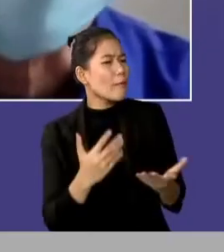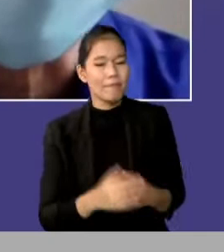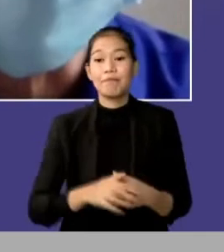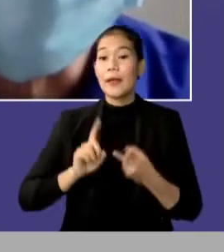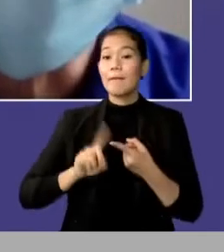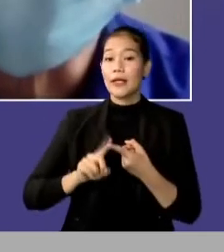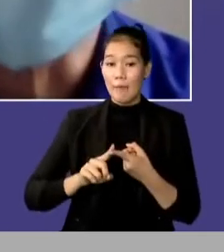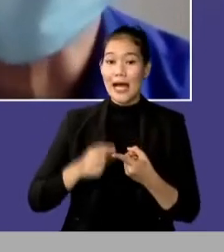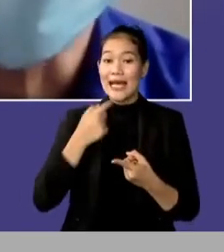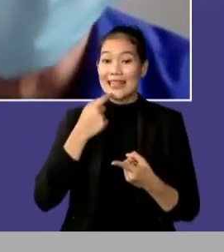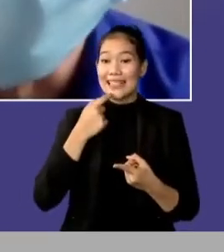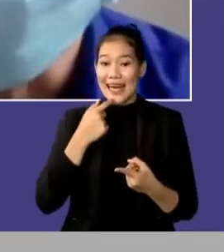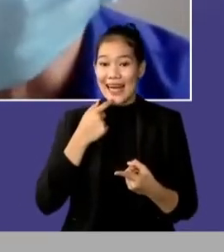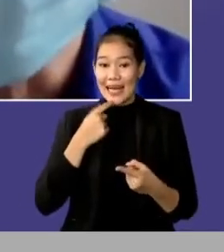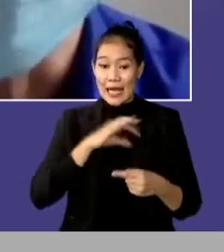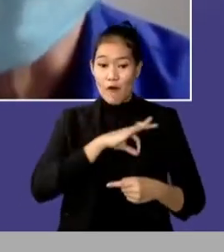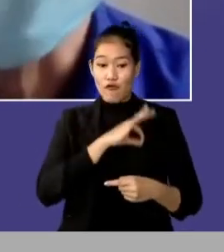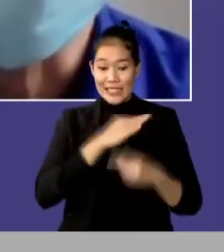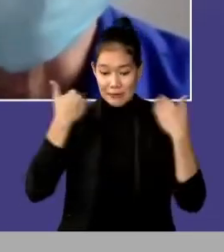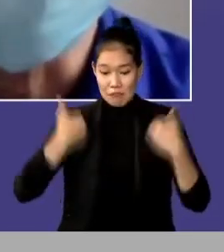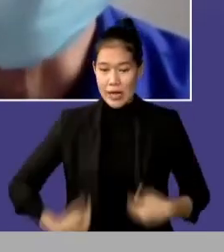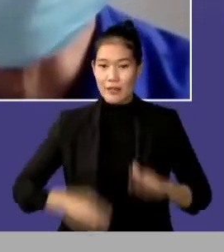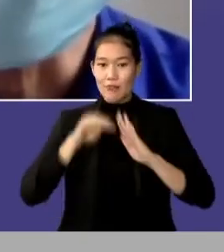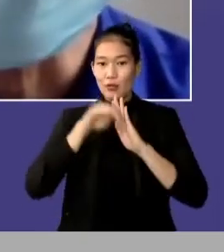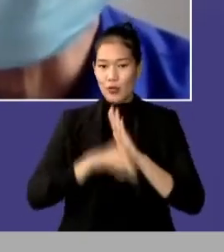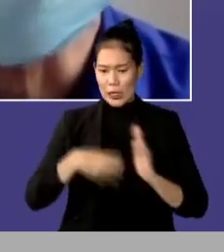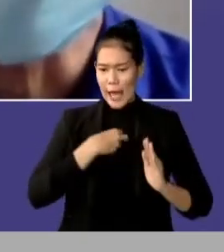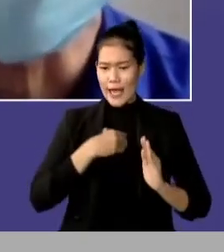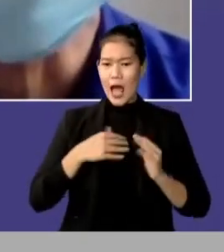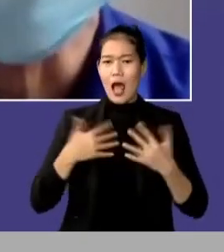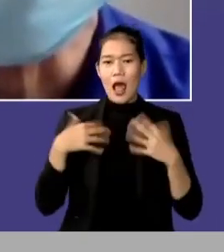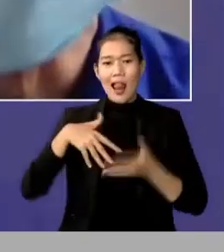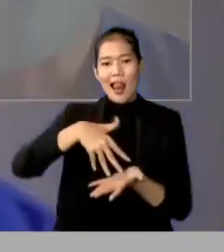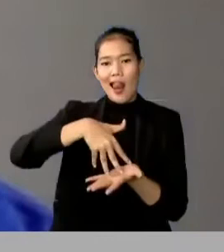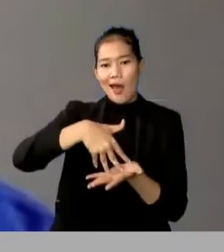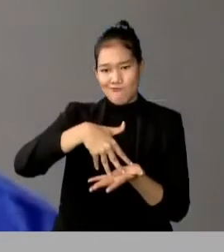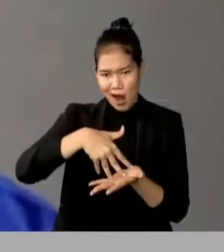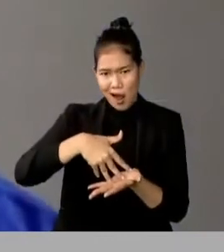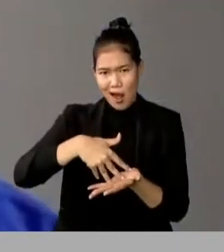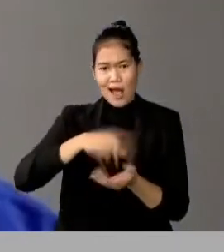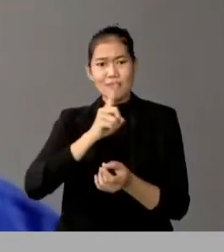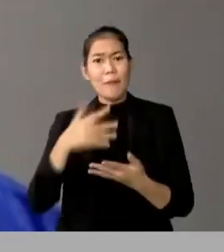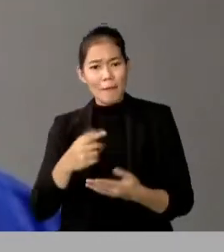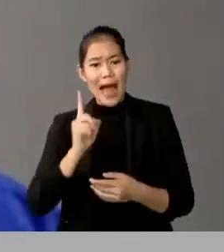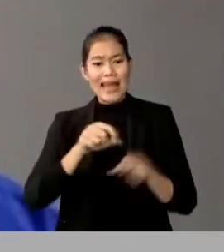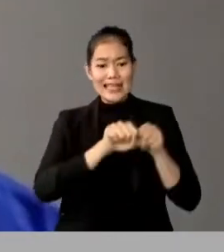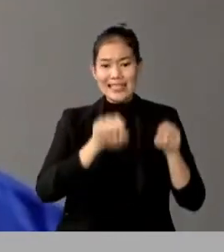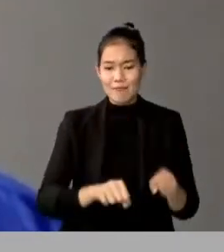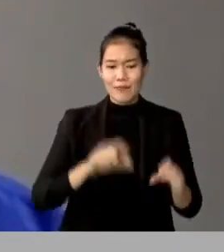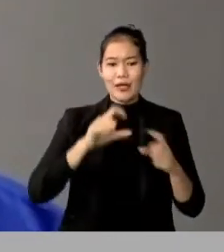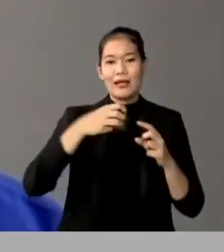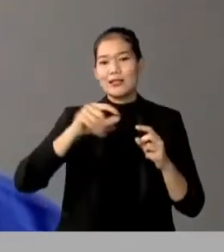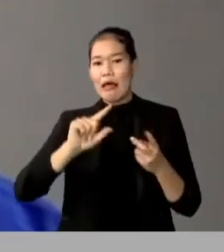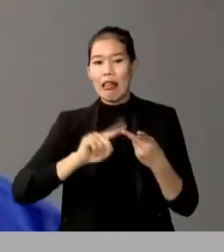pertama karena adanya penurunan daya tahan tubuh daya tahan tubuh itu ditentukan oleh berbagai macam sistem yang ada dalam tubuh kita ya Ada